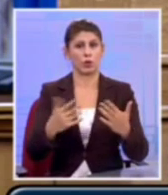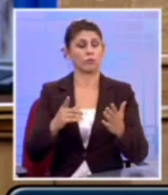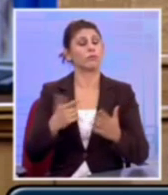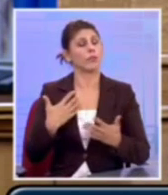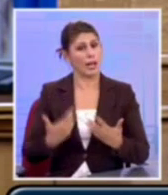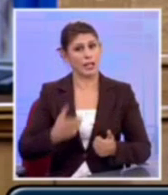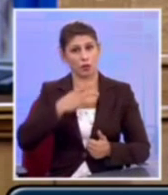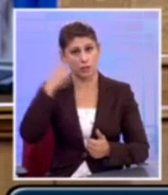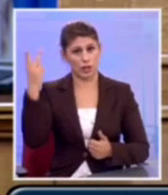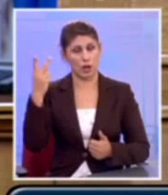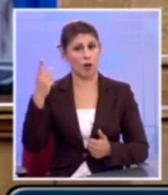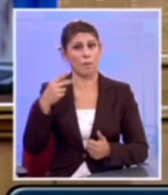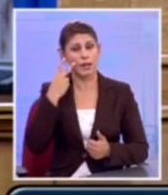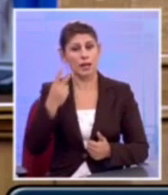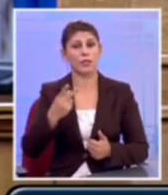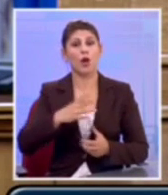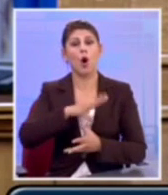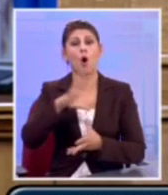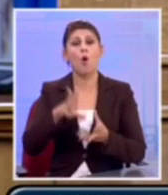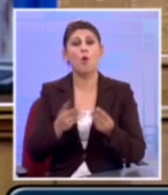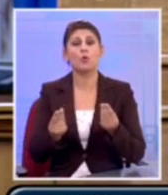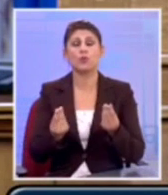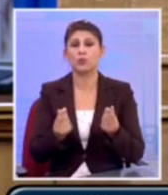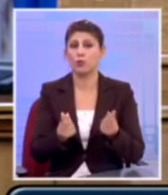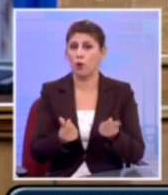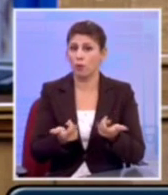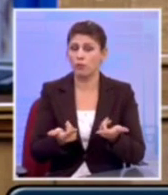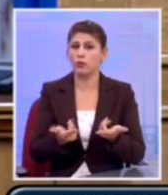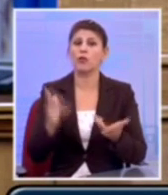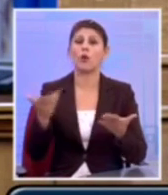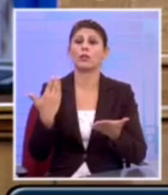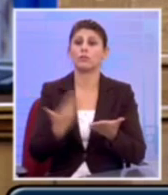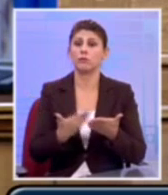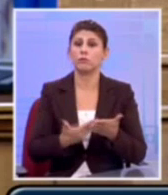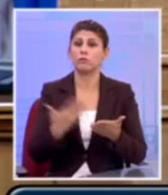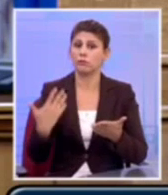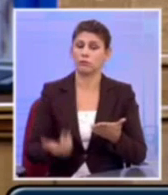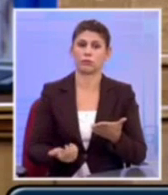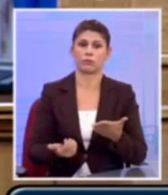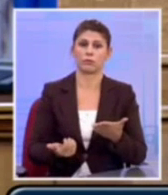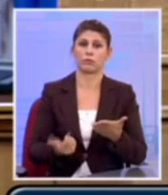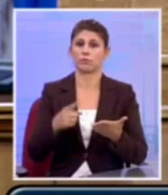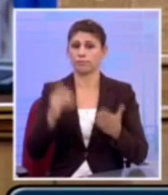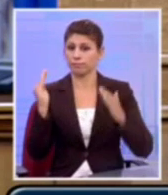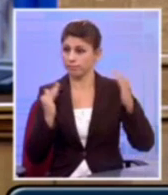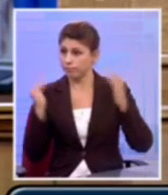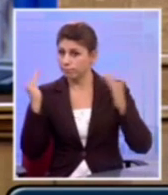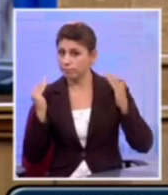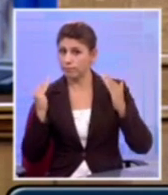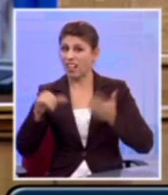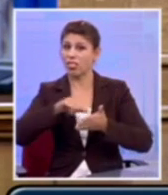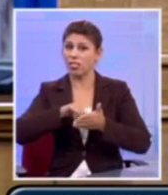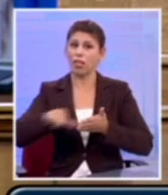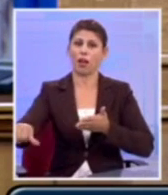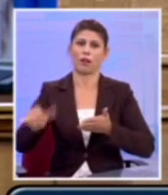να αξιοποιήσει όλα τα εργαλεία και όλα τα επιχειρήματα για την εμφισβήτηση και τη διαγραφή